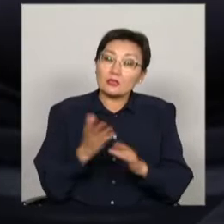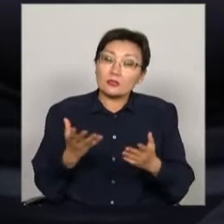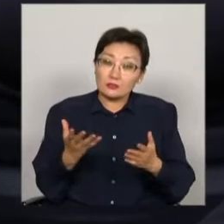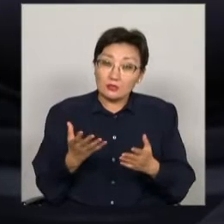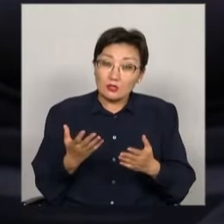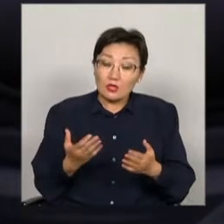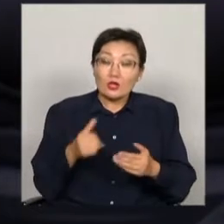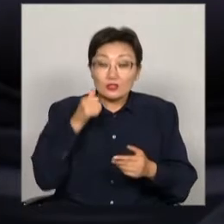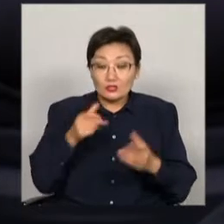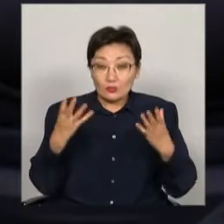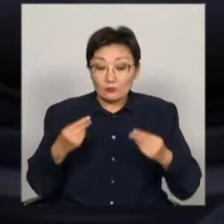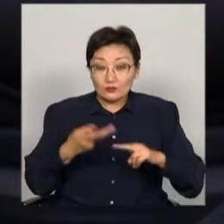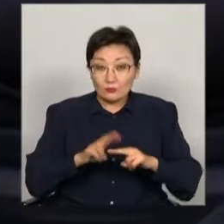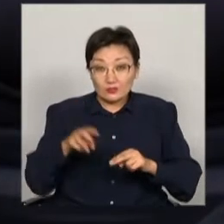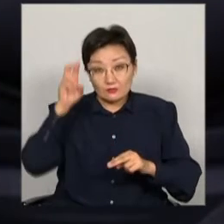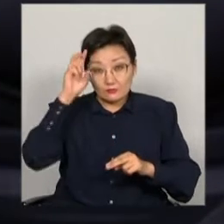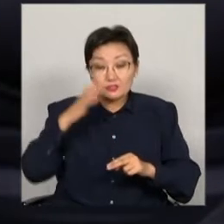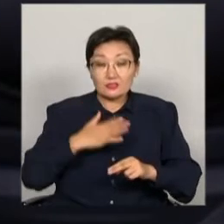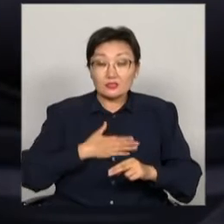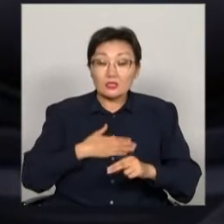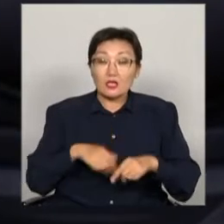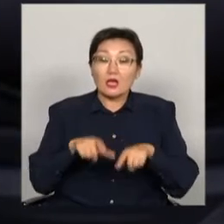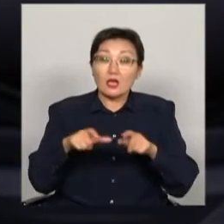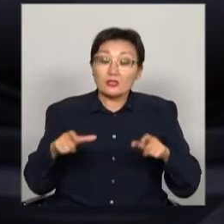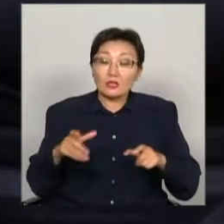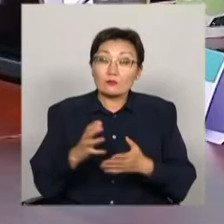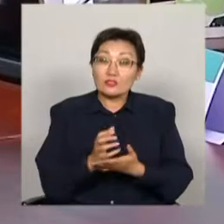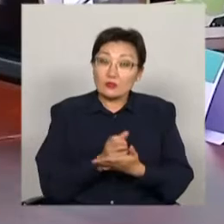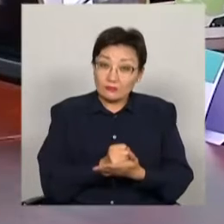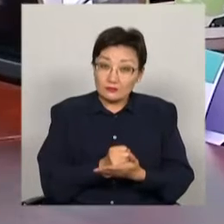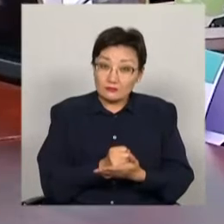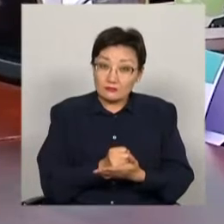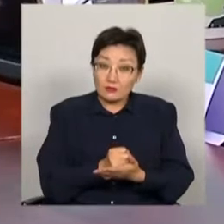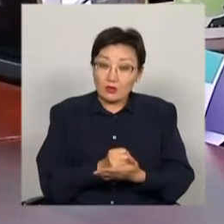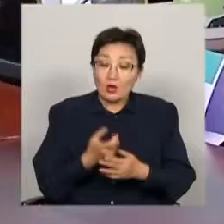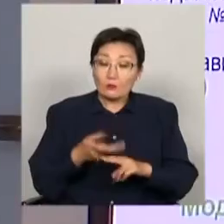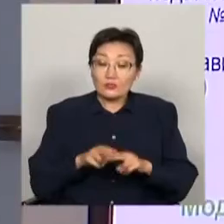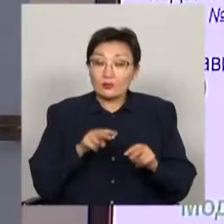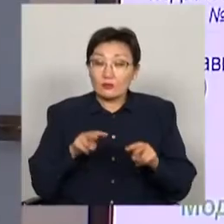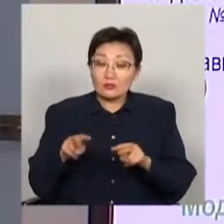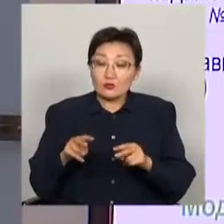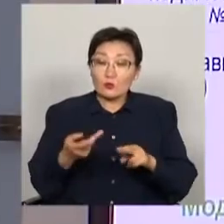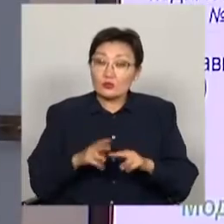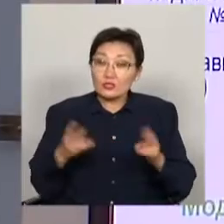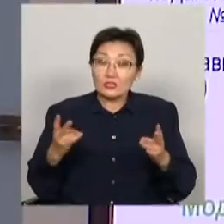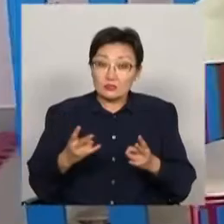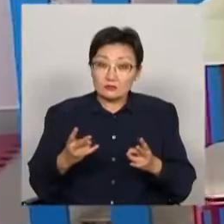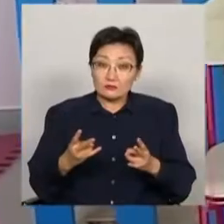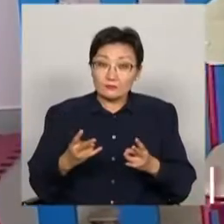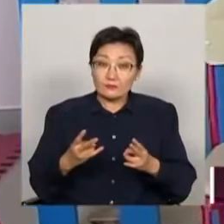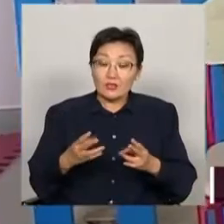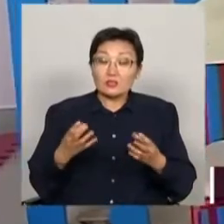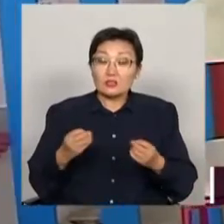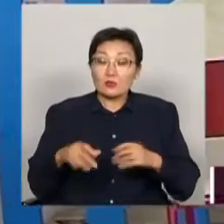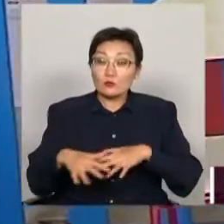ол ертең күні осы мемлекеттің біздің адам капиталы азаматтары. Бұл жерде бақылау әрине керек. Бұдан